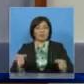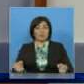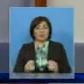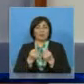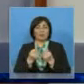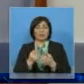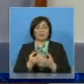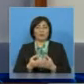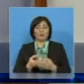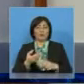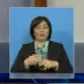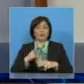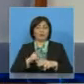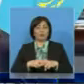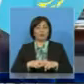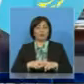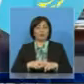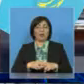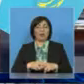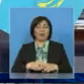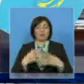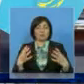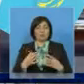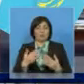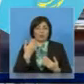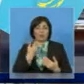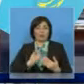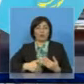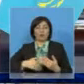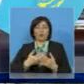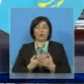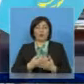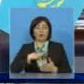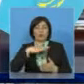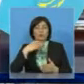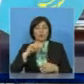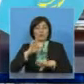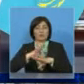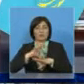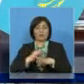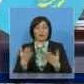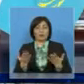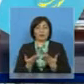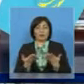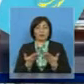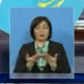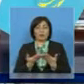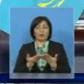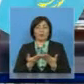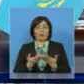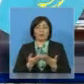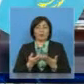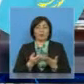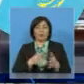что дает мне чувствовать себя в форме всегда. Вот эти некоторые заболевания, которые происходят от